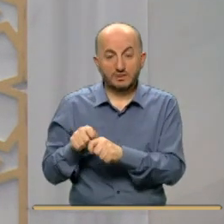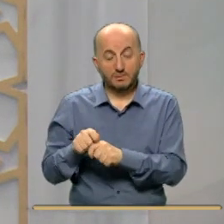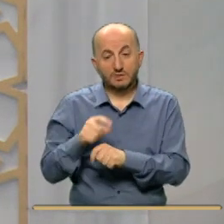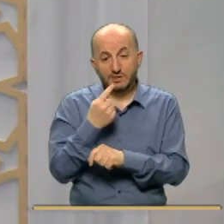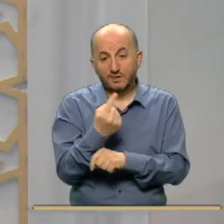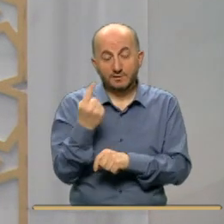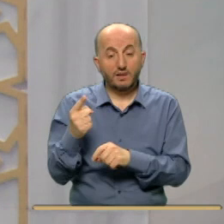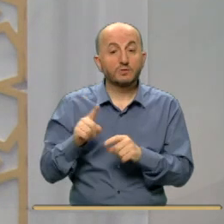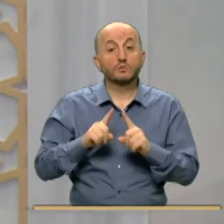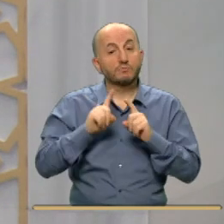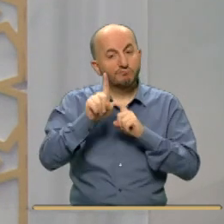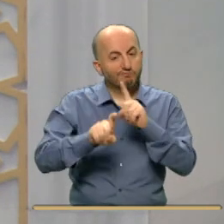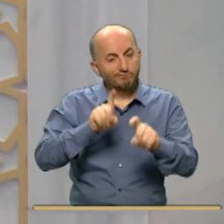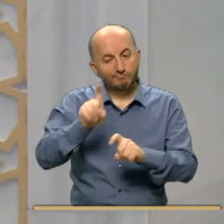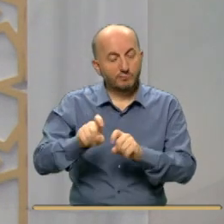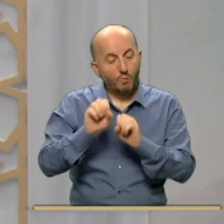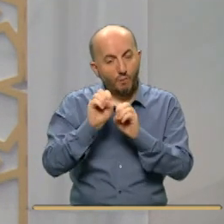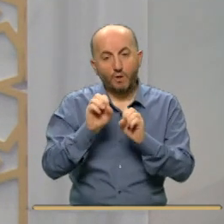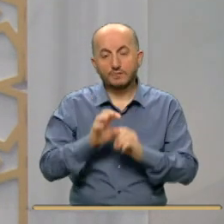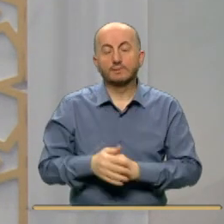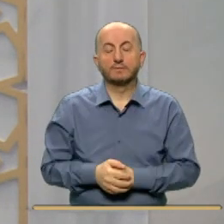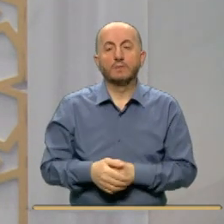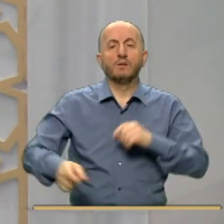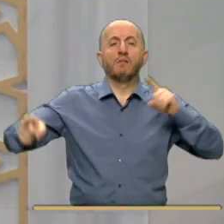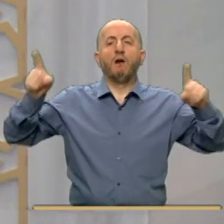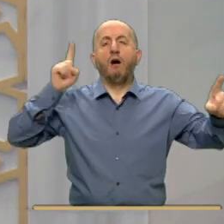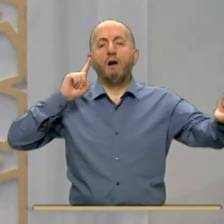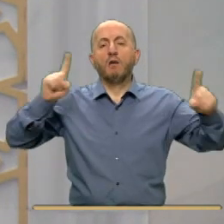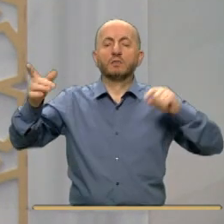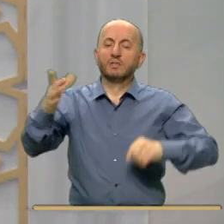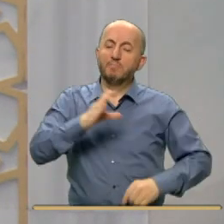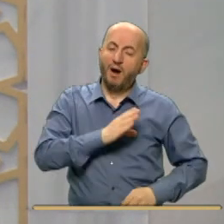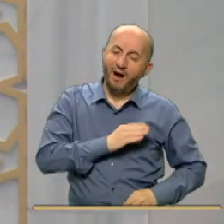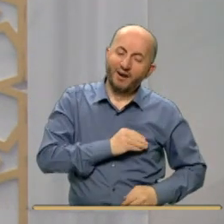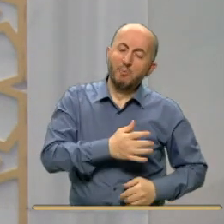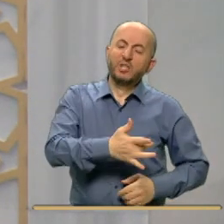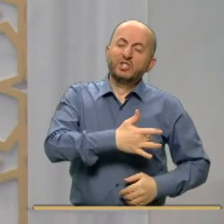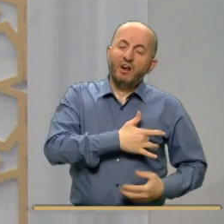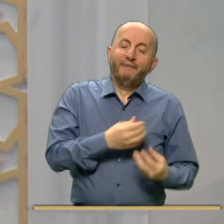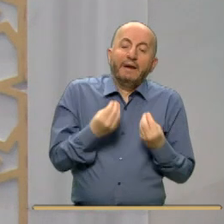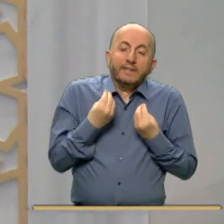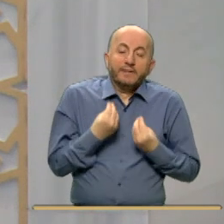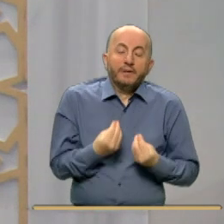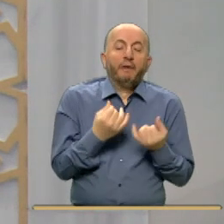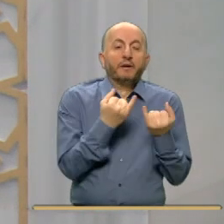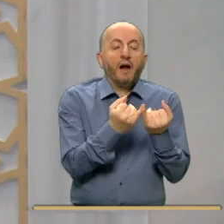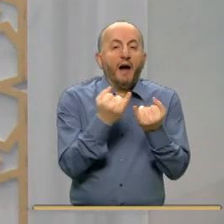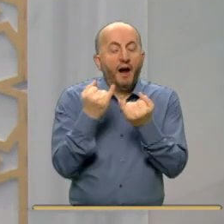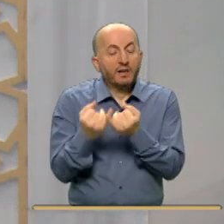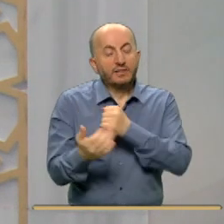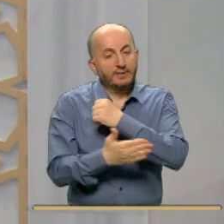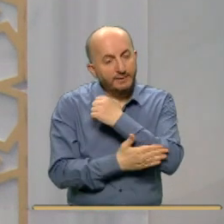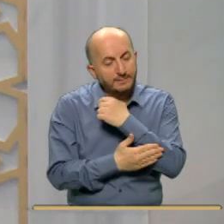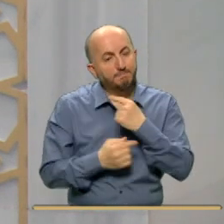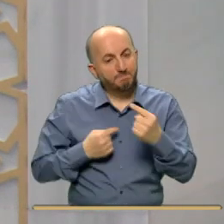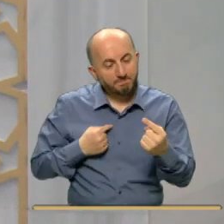tek tek hesabını vereceğimizi bize öğretir. Adaleti, merhameti, şefkati, iyiliği, kardeşliği,